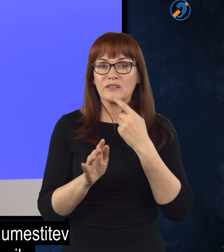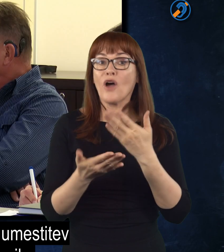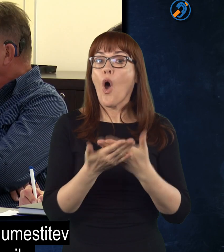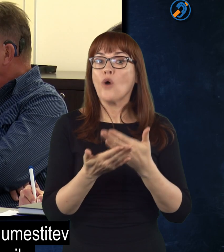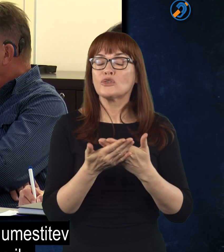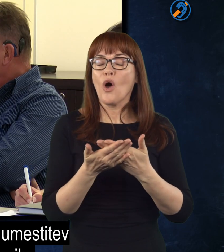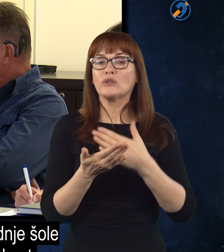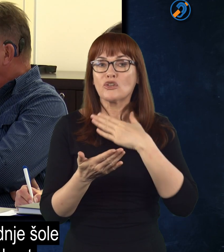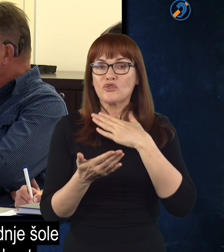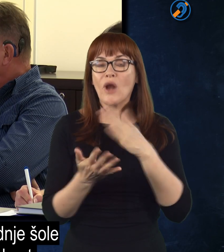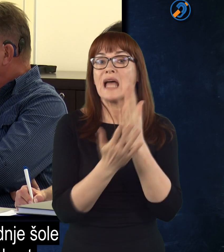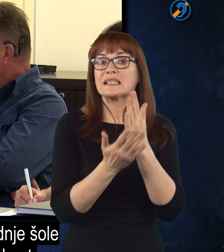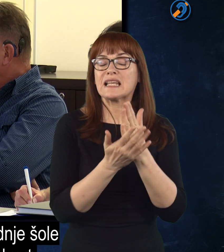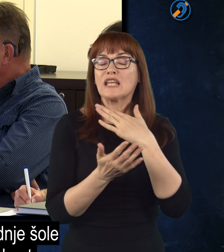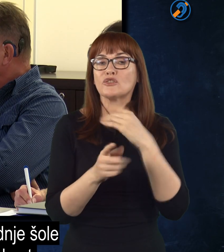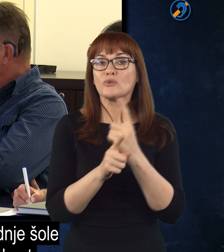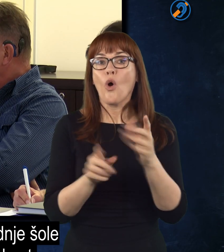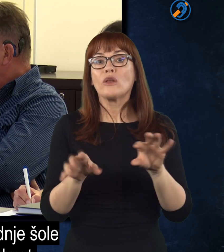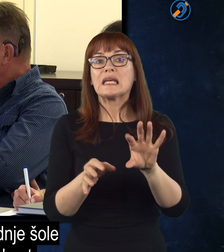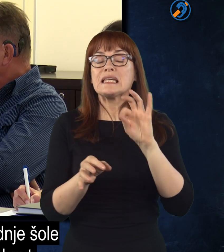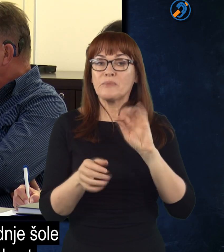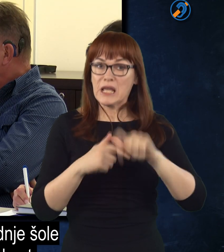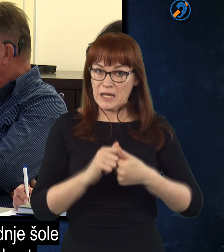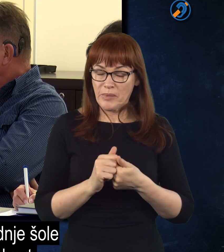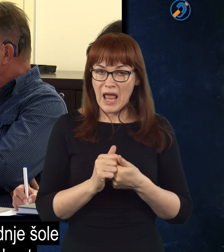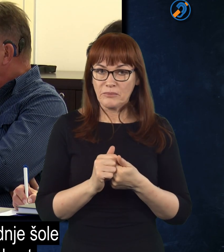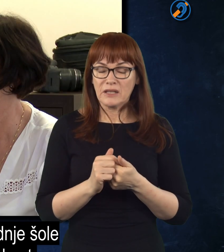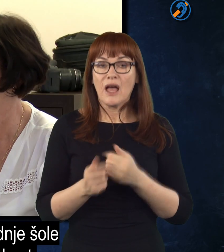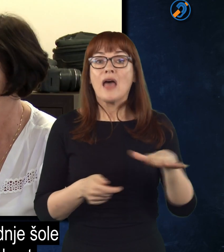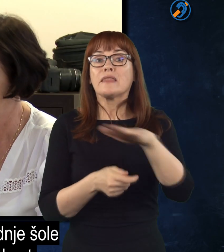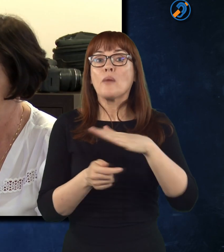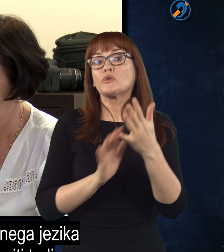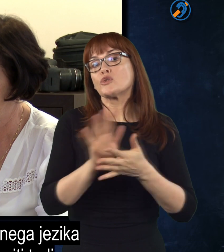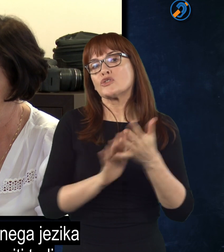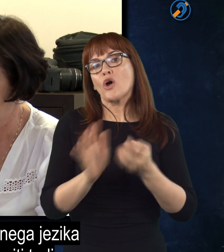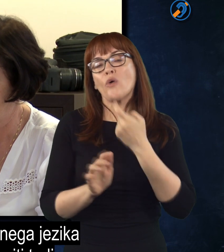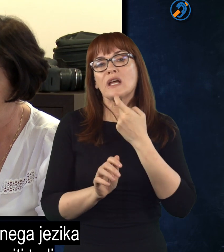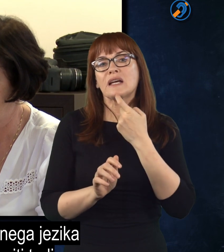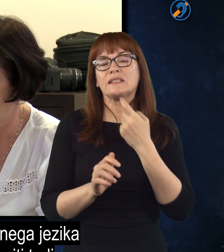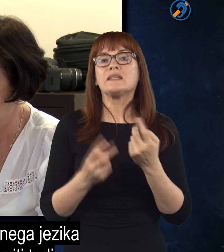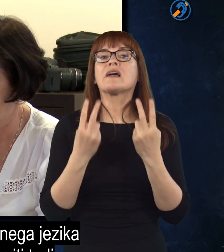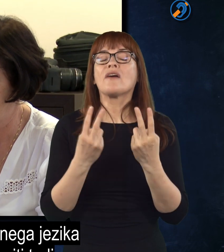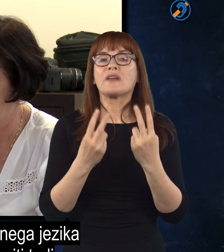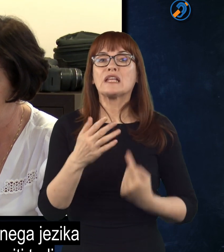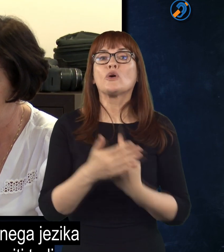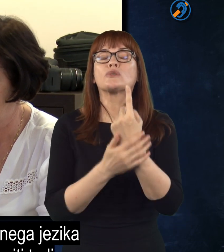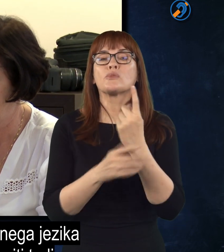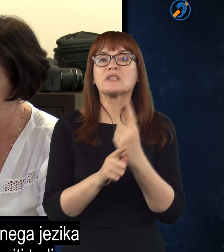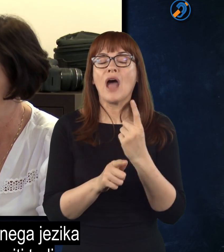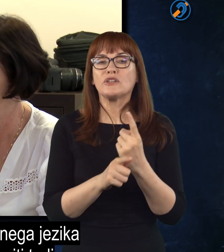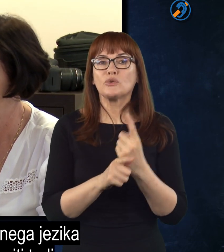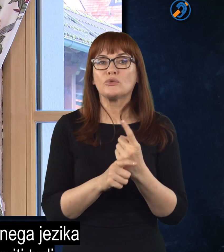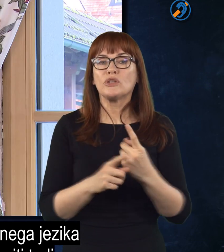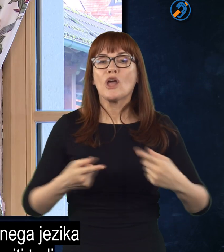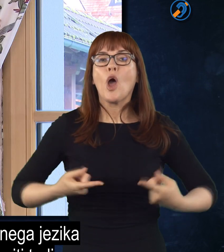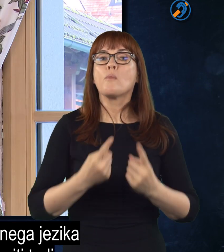umestitev znakovnega jezika v osnovne šole in srednje šole kot izbirni predmet. Na področju znakovnega jezika je